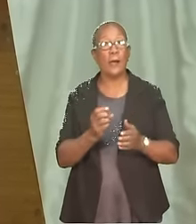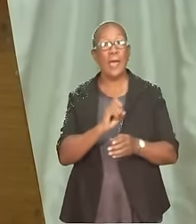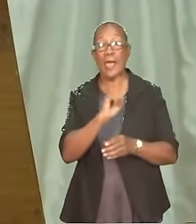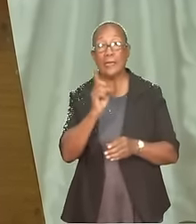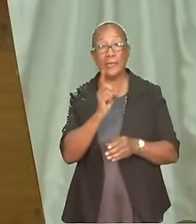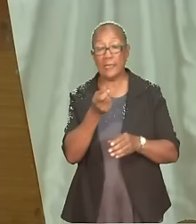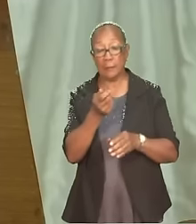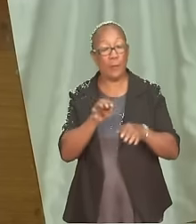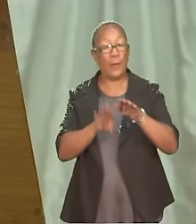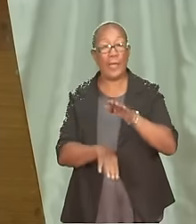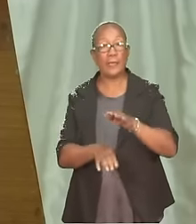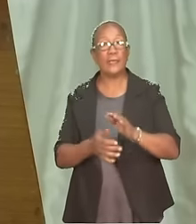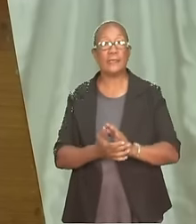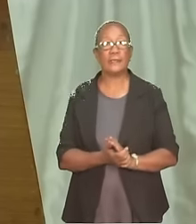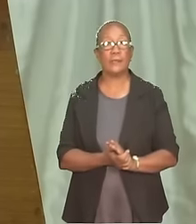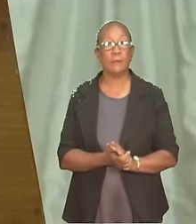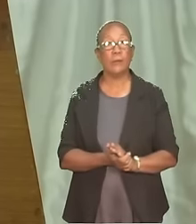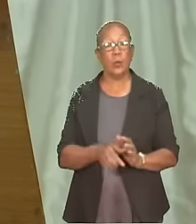zijn veilig.